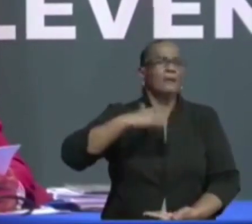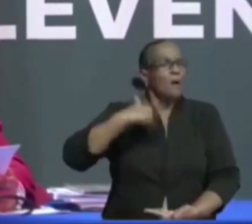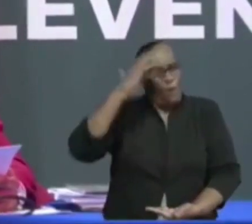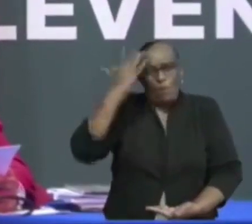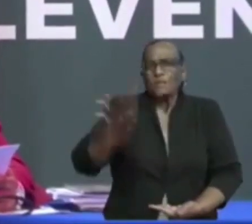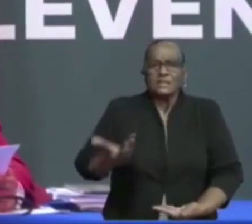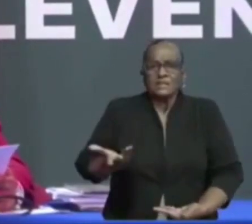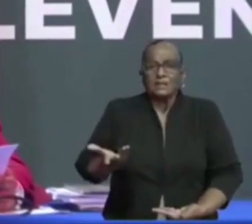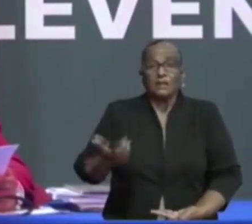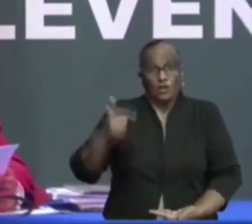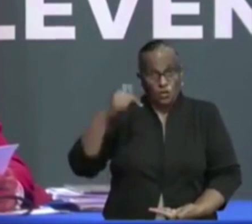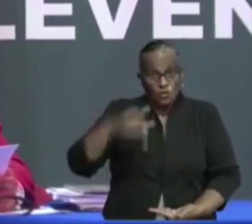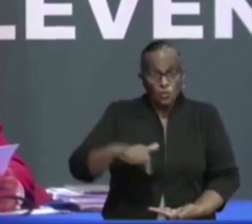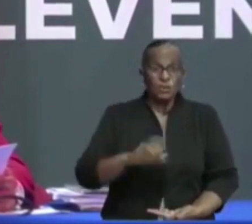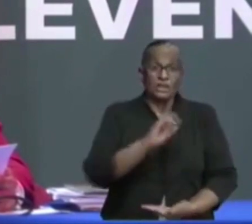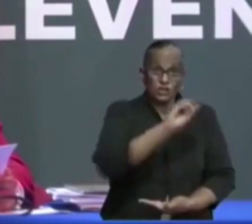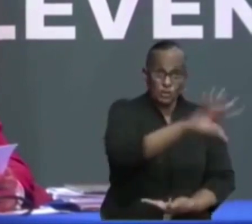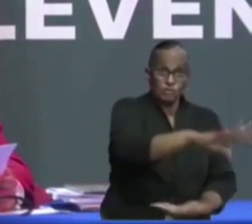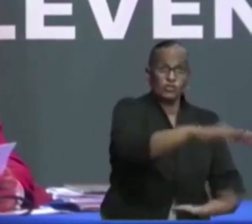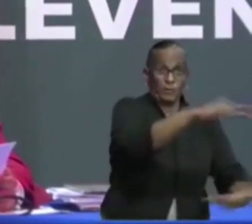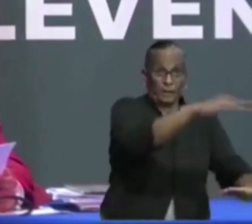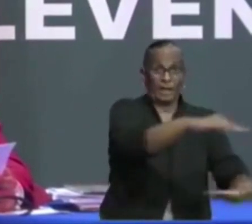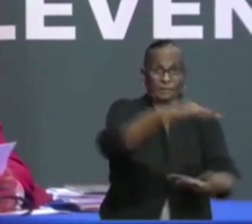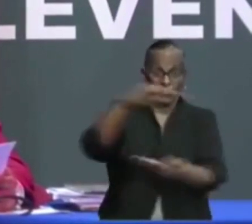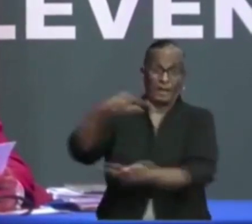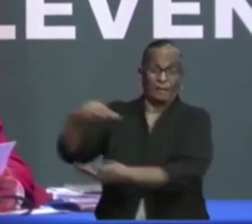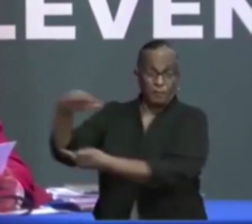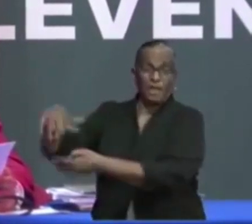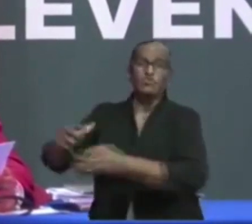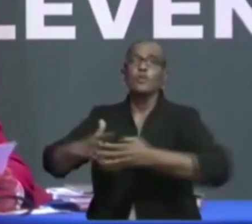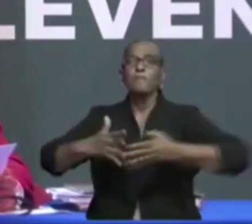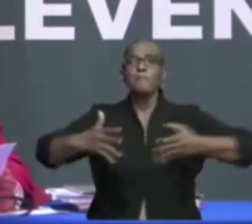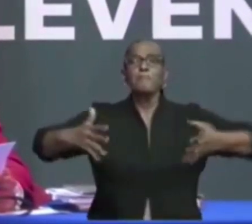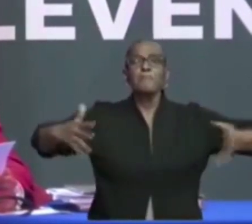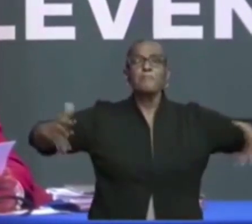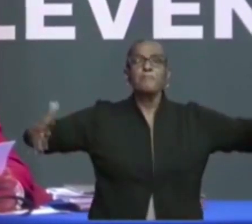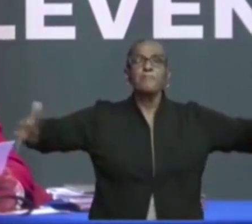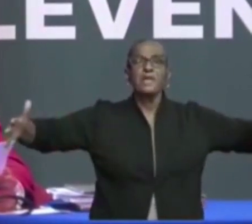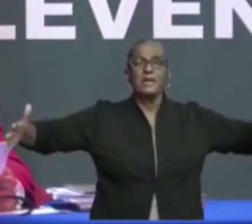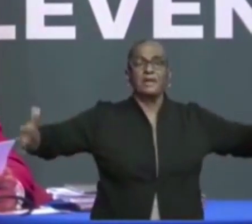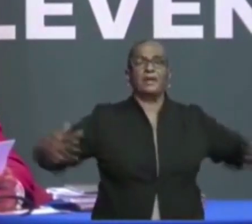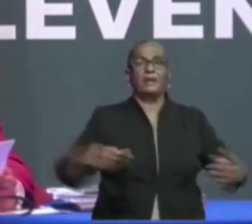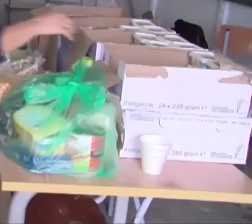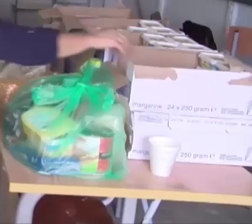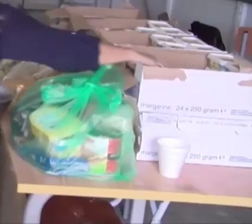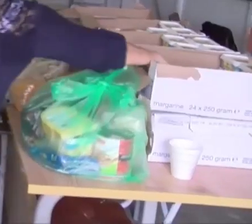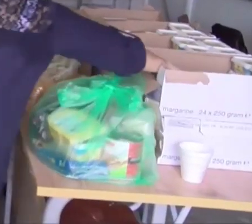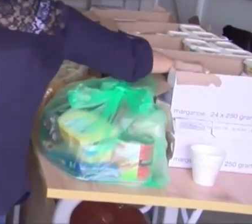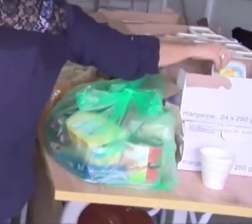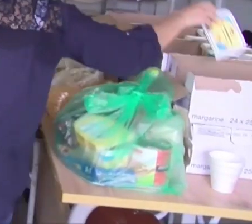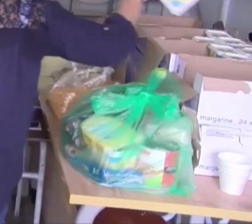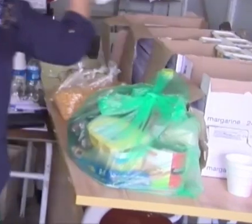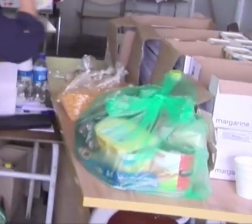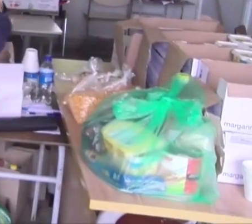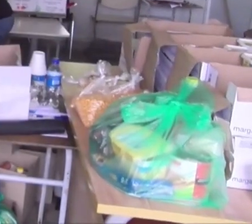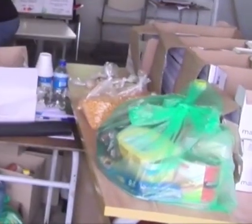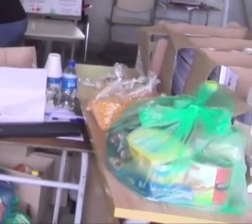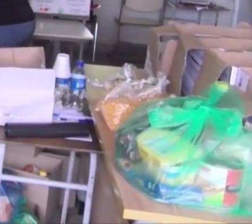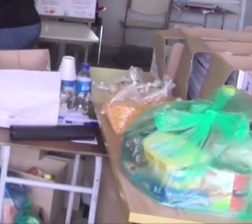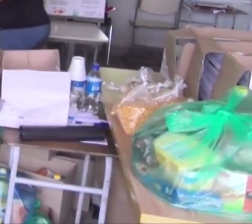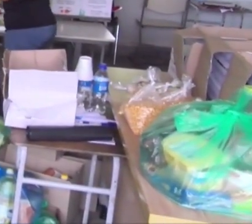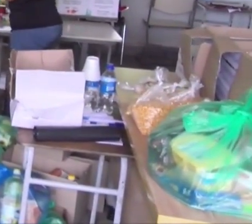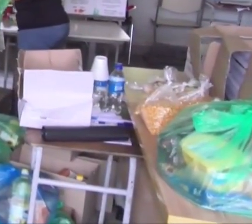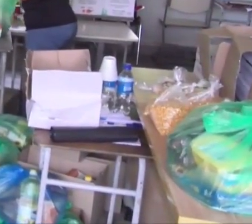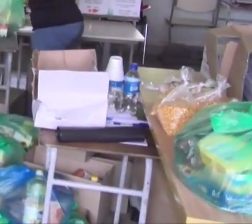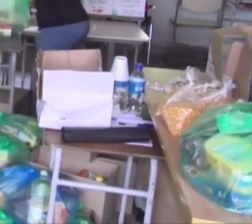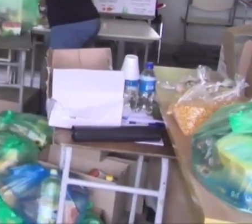distributieplekken worden dus uitgebreid. We gaan vanaf vrijdag ook distributiepunten hebben op